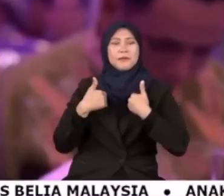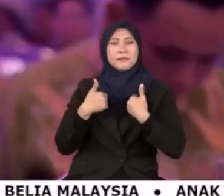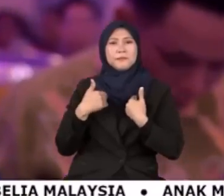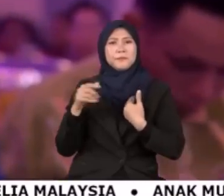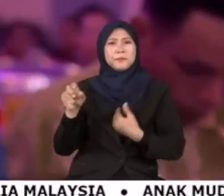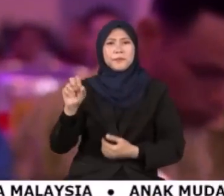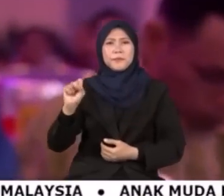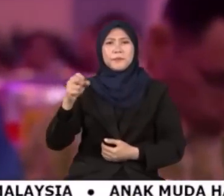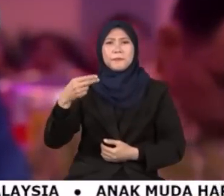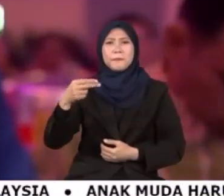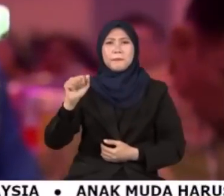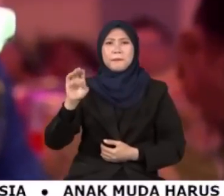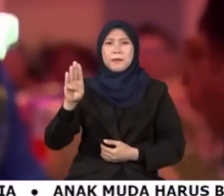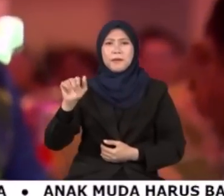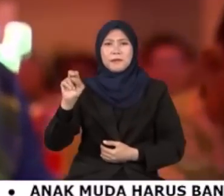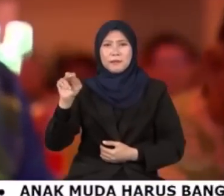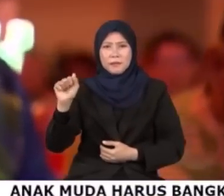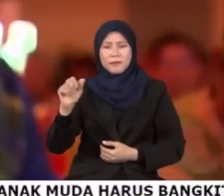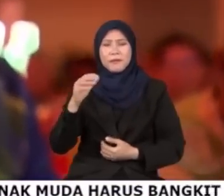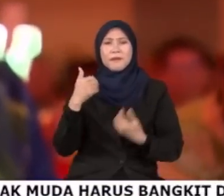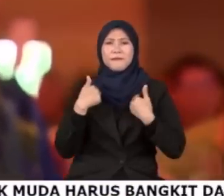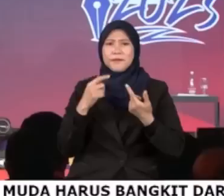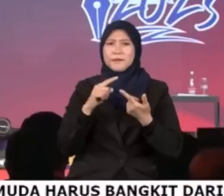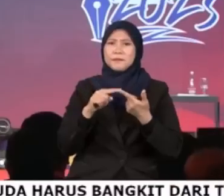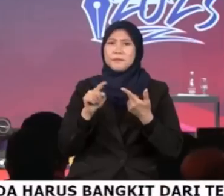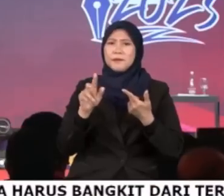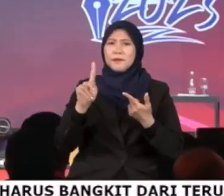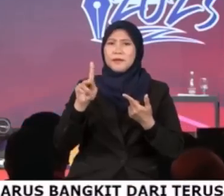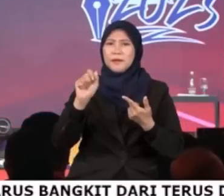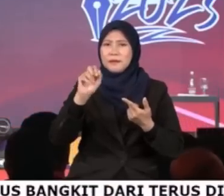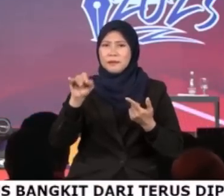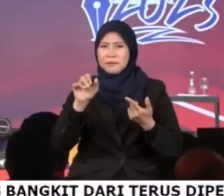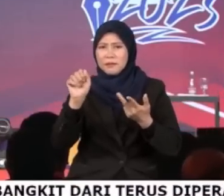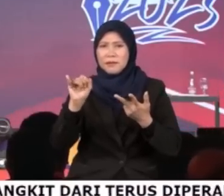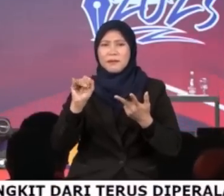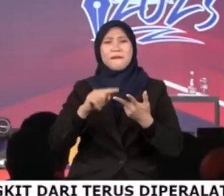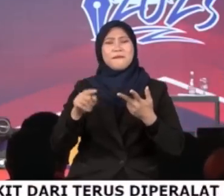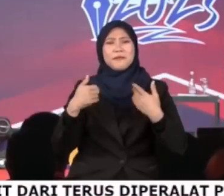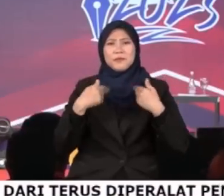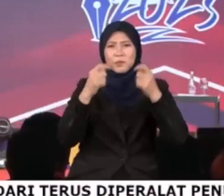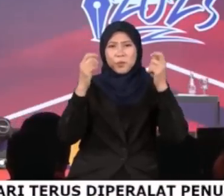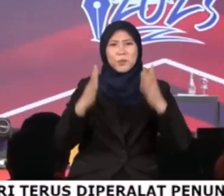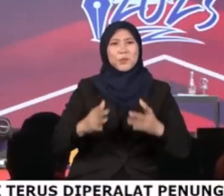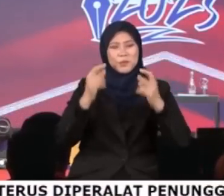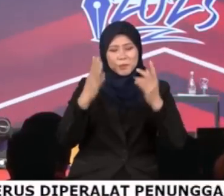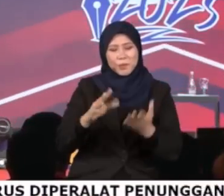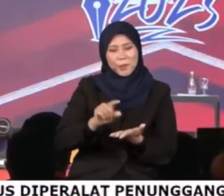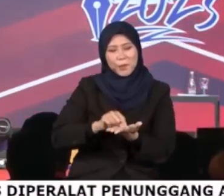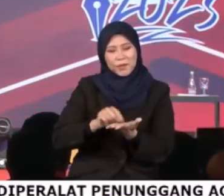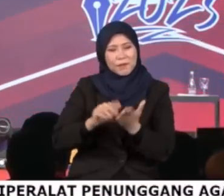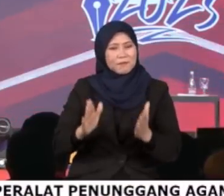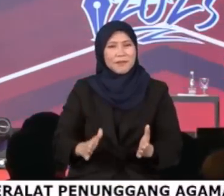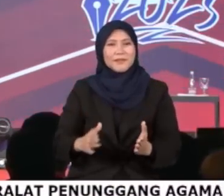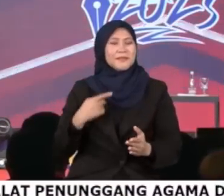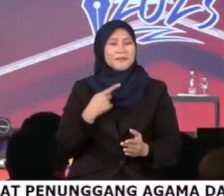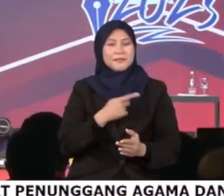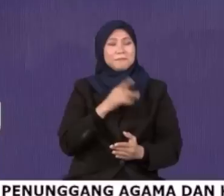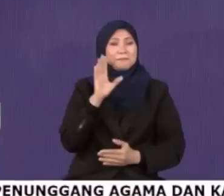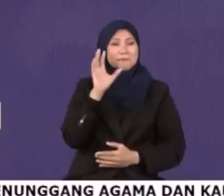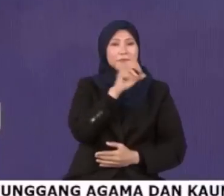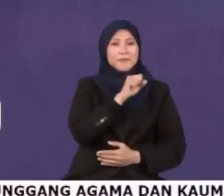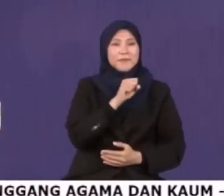Sabana seperti juga wartawan di sini itu kurang memberi perhatian